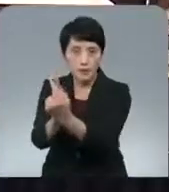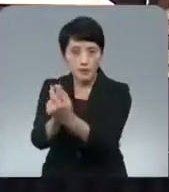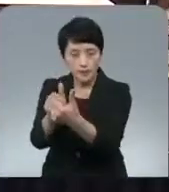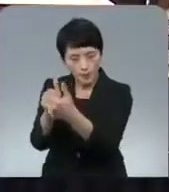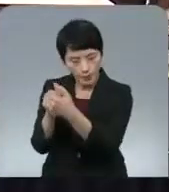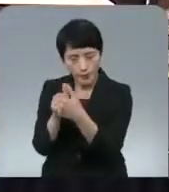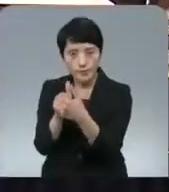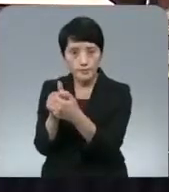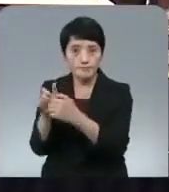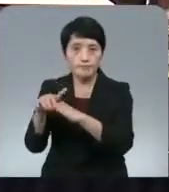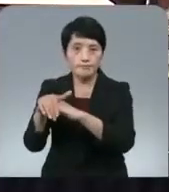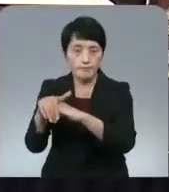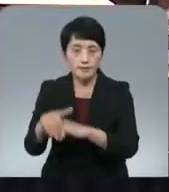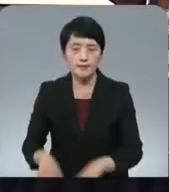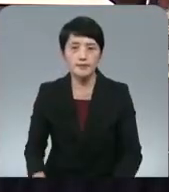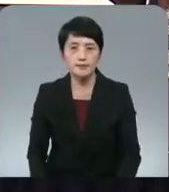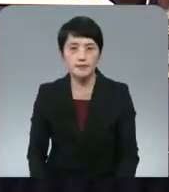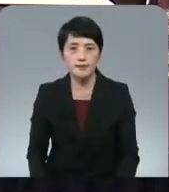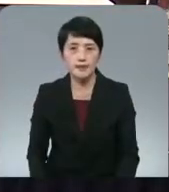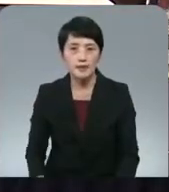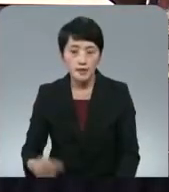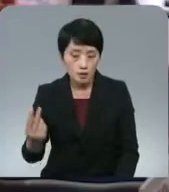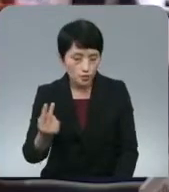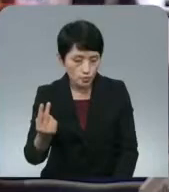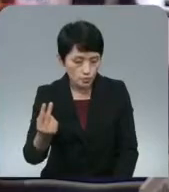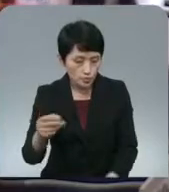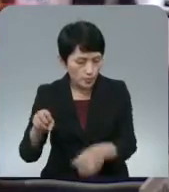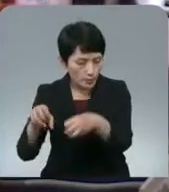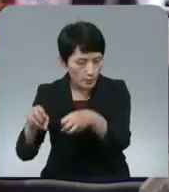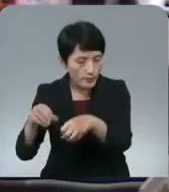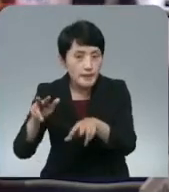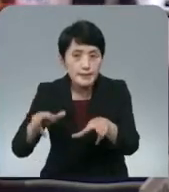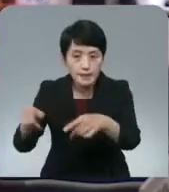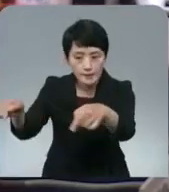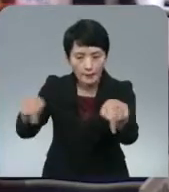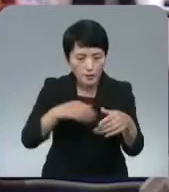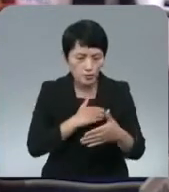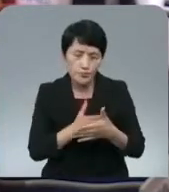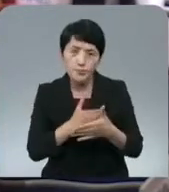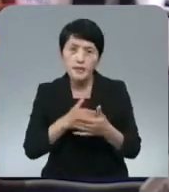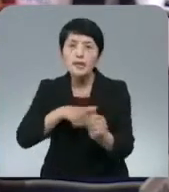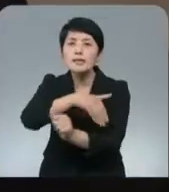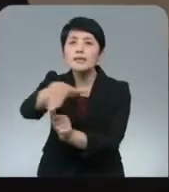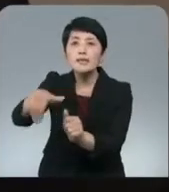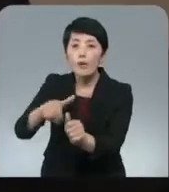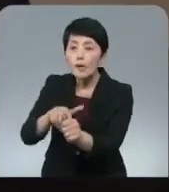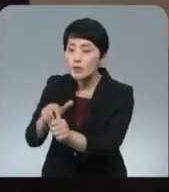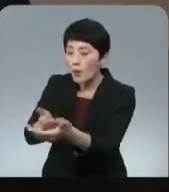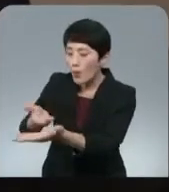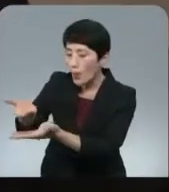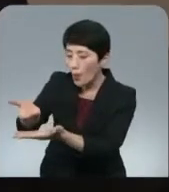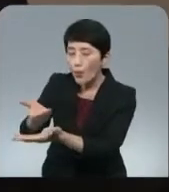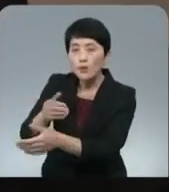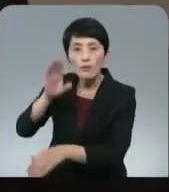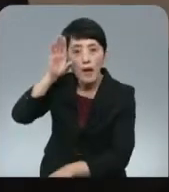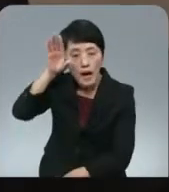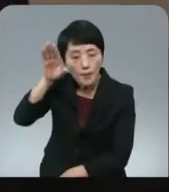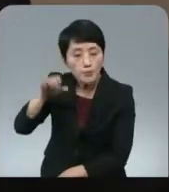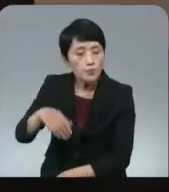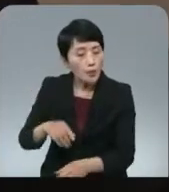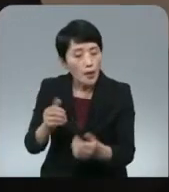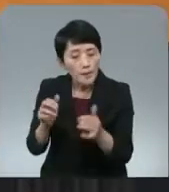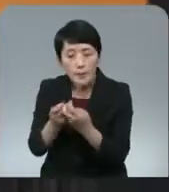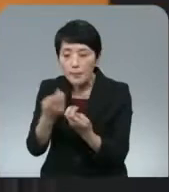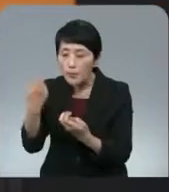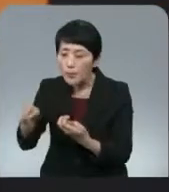cấp Hàn Quốc là trưởng đoàn đàm phán hạt nhân bộ Ngoại giao Nokia top chia sẽ đánh giá về tình hình nghiêm âm đạo Hàn Quốc và thảo luận chặt chẽ về phương hướng